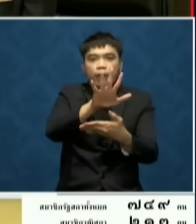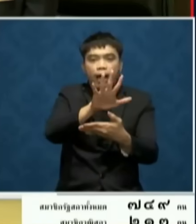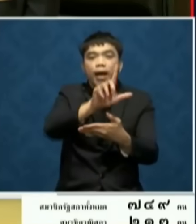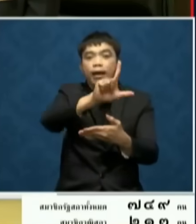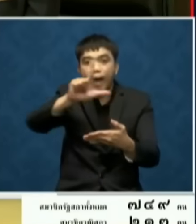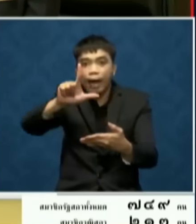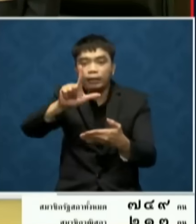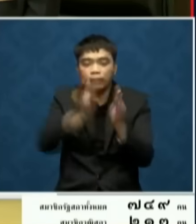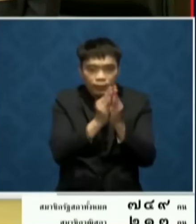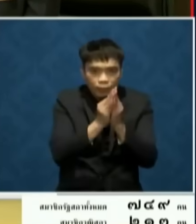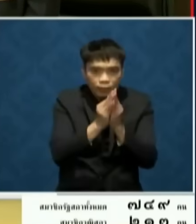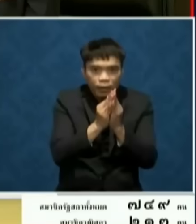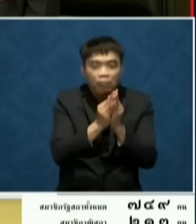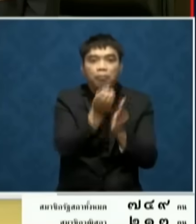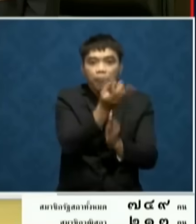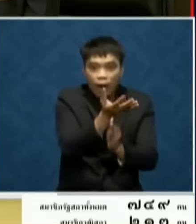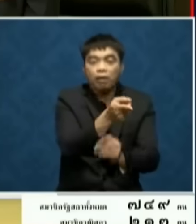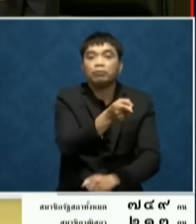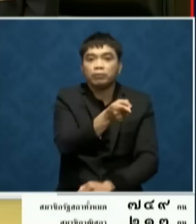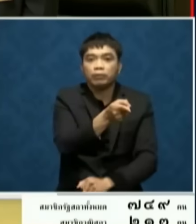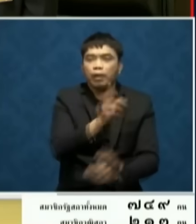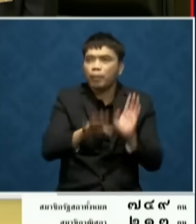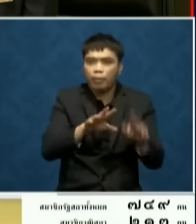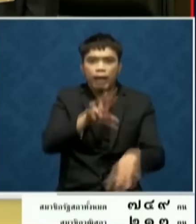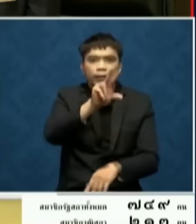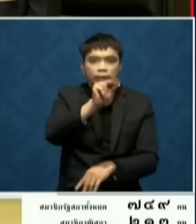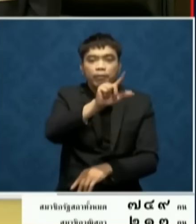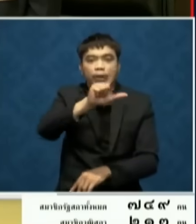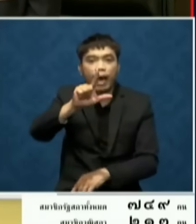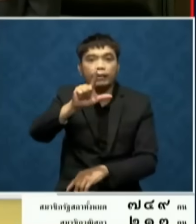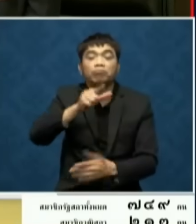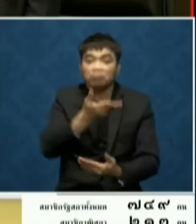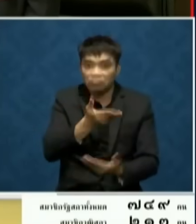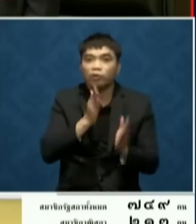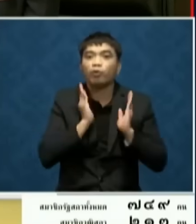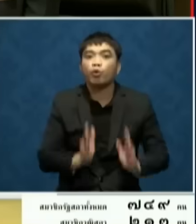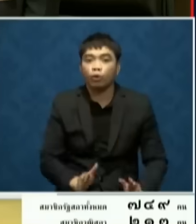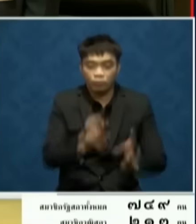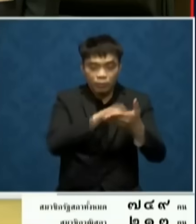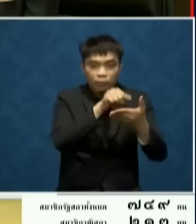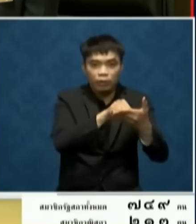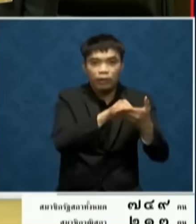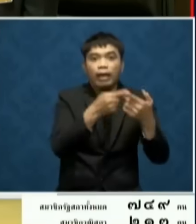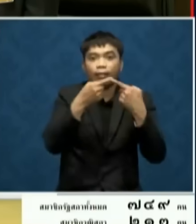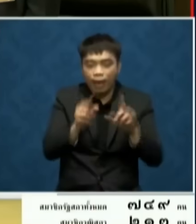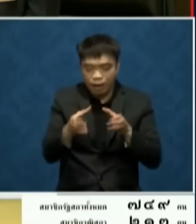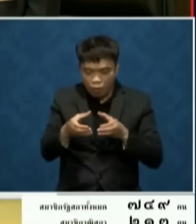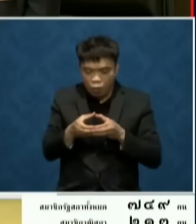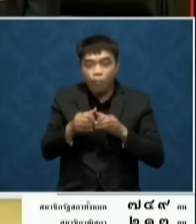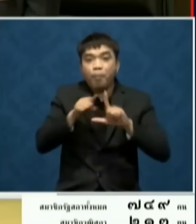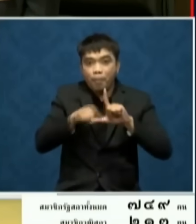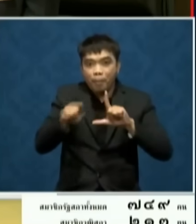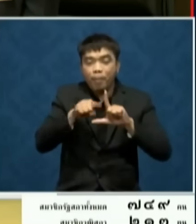ควรอยู่ที่เงื่อนไขคือต้องไม่มีลักษณะต้องห้ามหากดำเนินการต่อโดยไม่คำนึงถึงคุณสมบัติเท่ากับท่าน